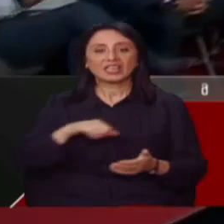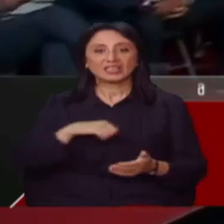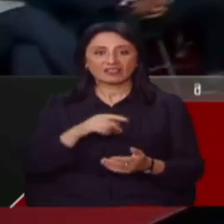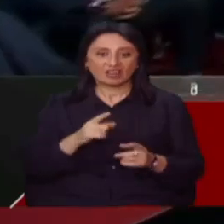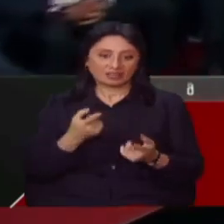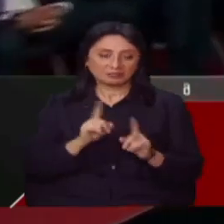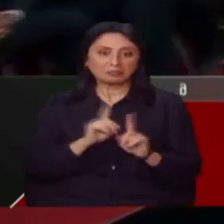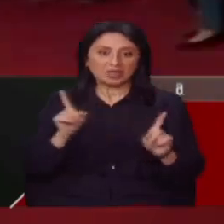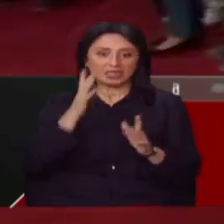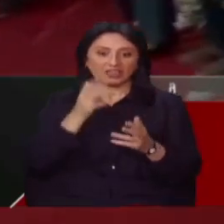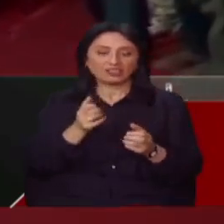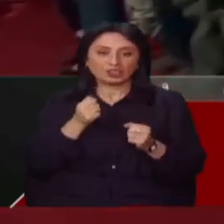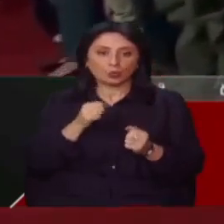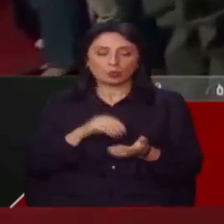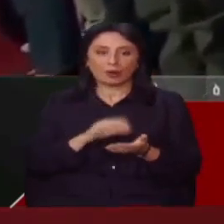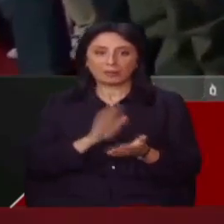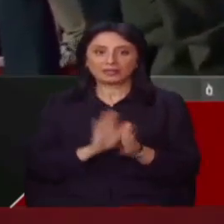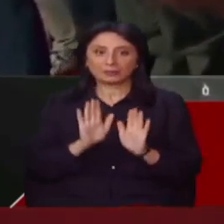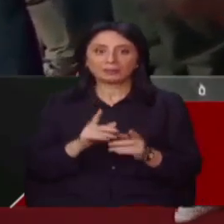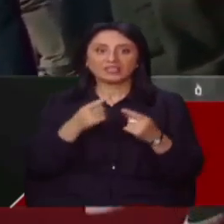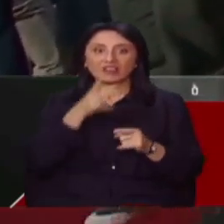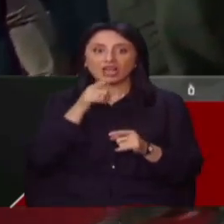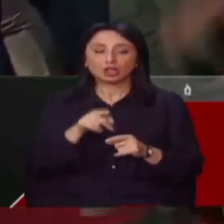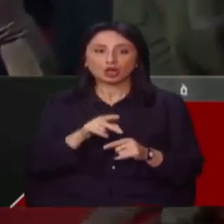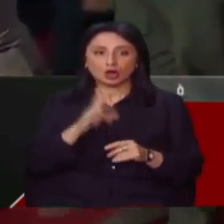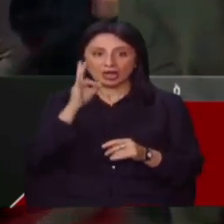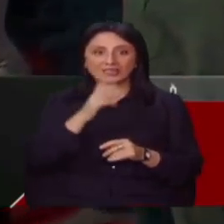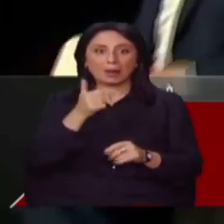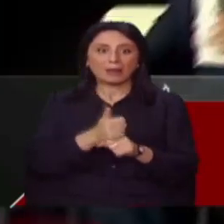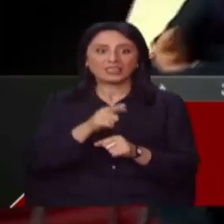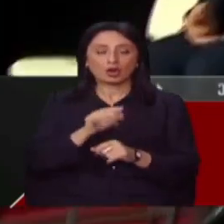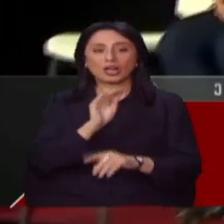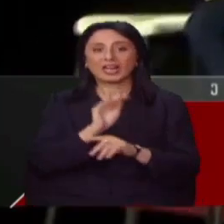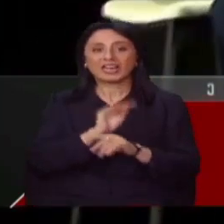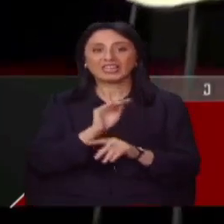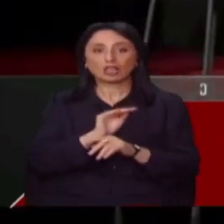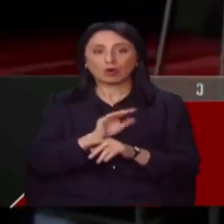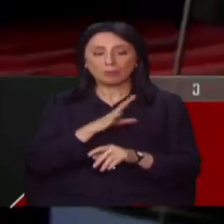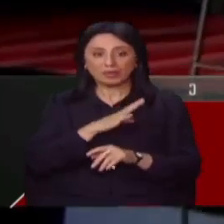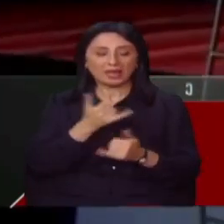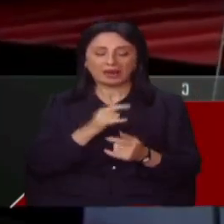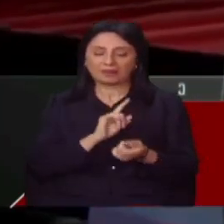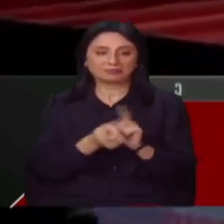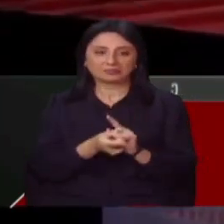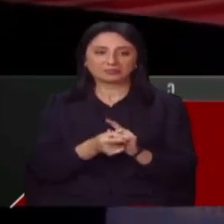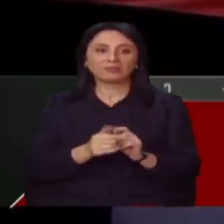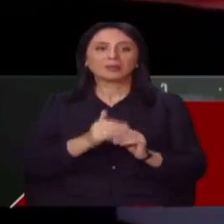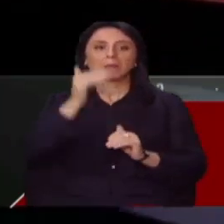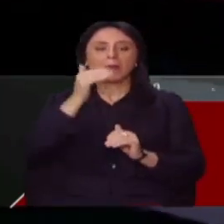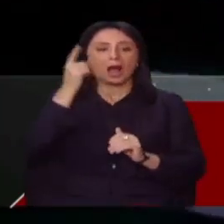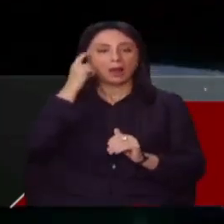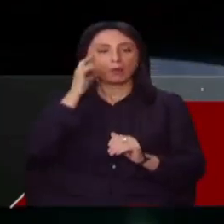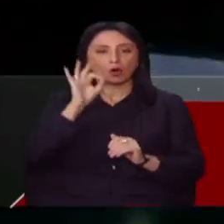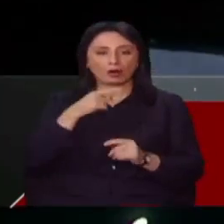თავადაც უჩვეულო თავშეკავებულობას აფიქსირებენ და სხვა დროს საპატრიარქოს მიმართ კრიტიკულ პოზაში მყოფნი ახლა მის მაღალ